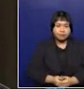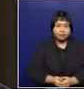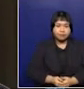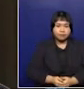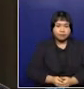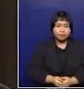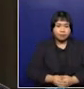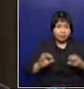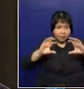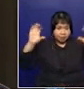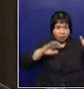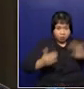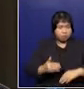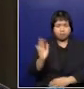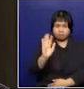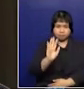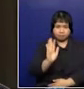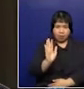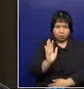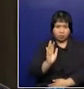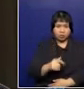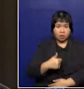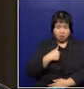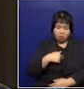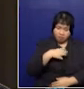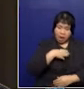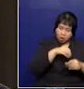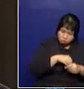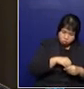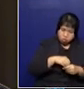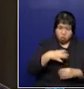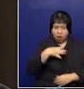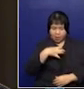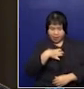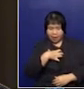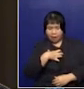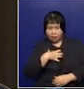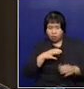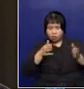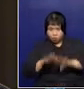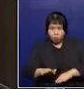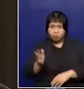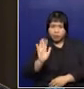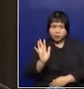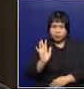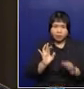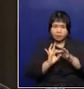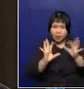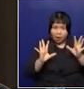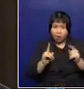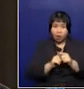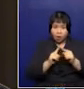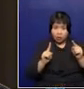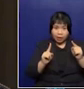ท่านอย่ายุบสภาเป็นอันขาดไม่เกี่ยวว่าผมอยากอยู่หรือใครพี่น้องมาบอกให้ผมกลุ่มเนี้ยอยากอยู่ไม่เกี่ยวฮะเพรา